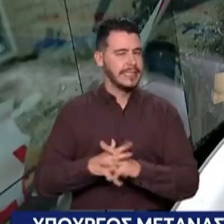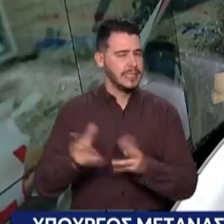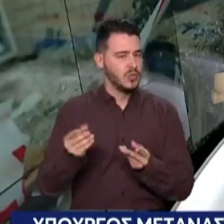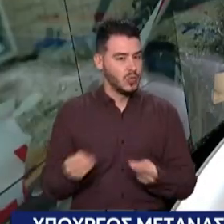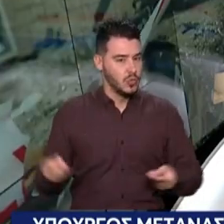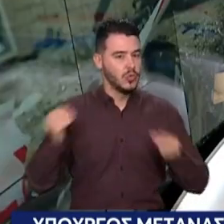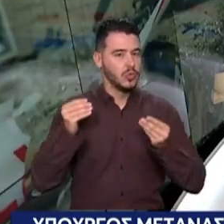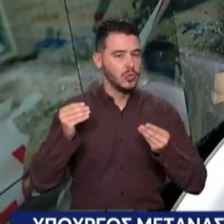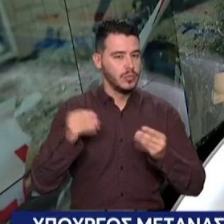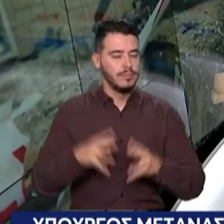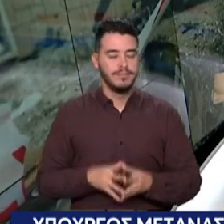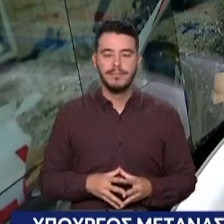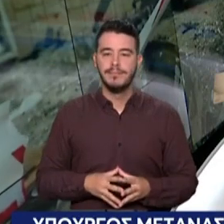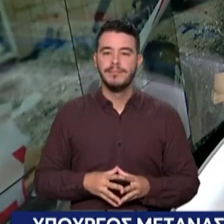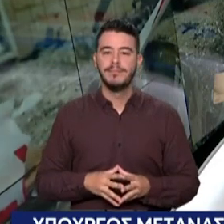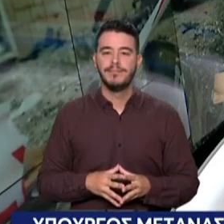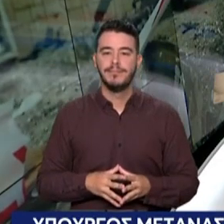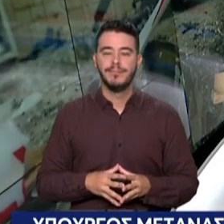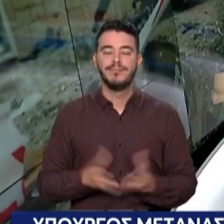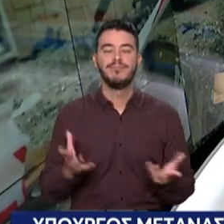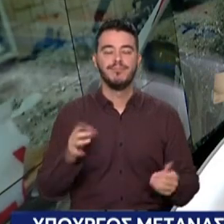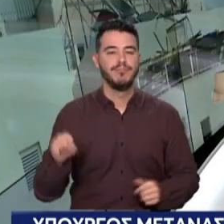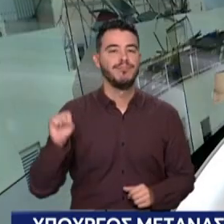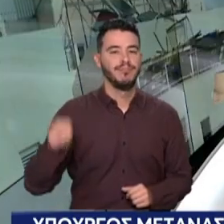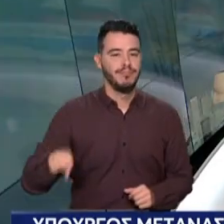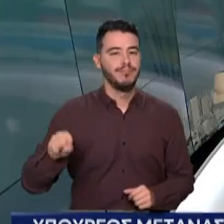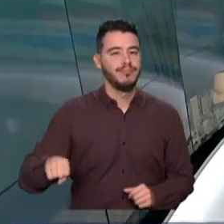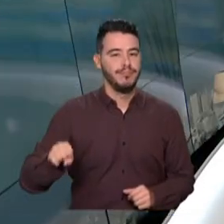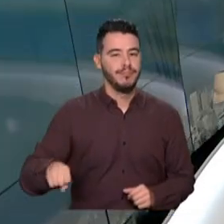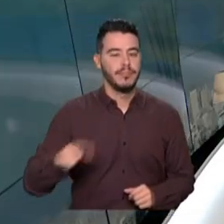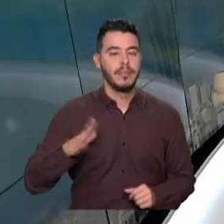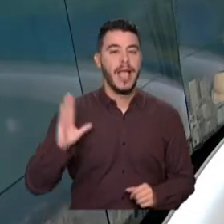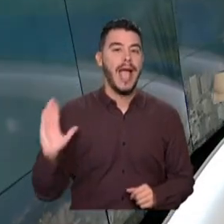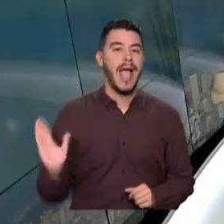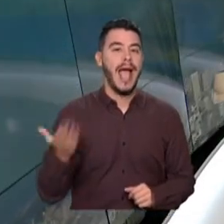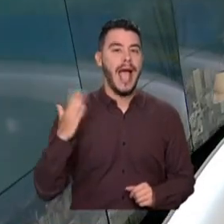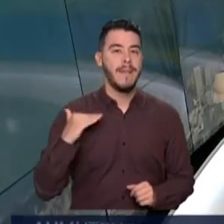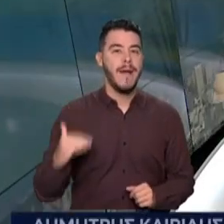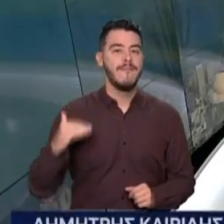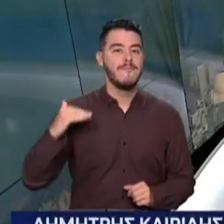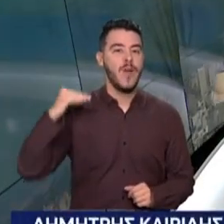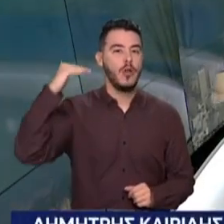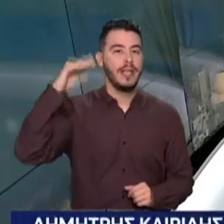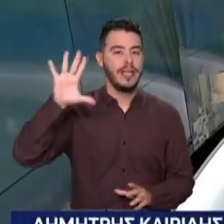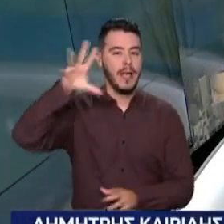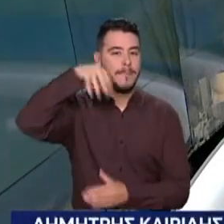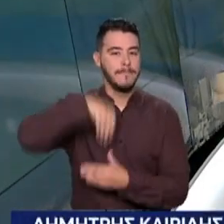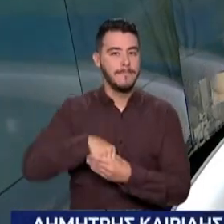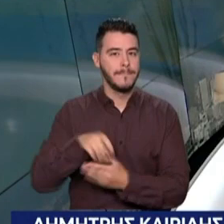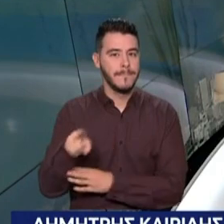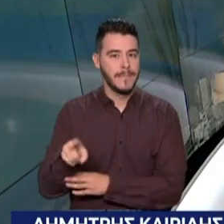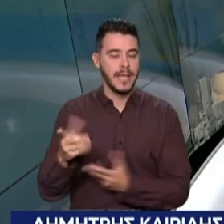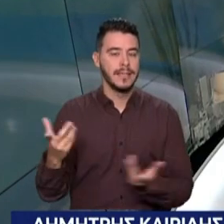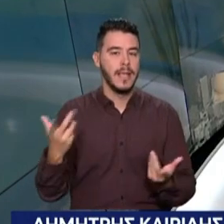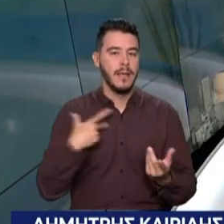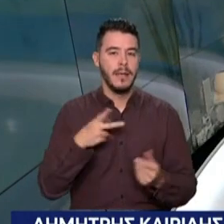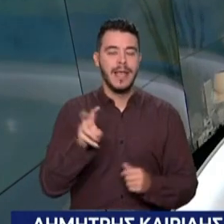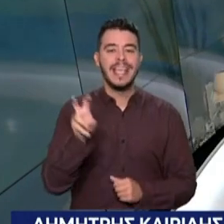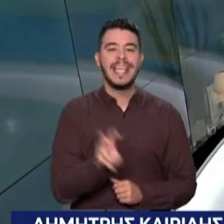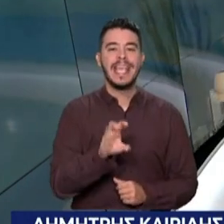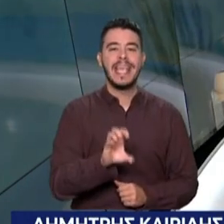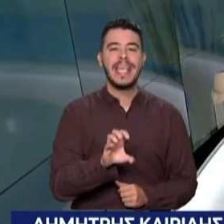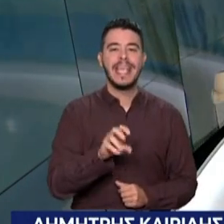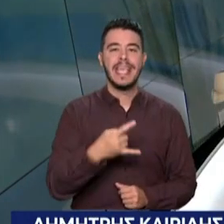Υπάρχει ο κίνδυνος αυτός, πράγματι, αν υπάρξει εμπλοκή και στα βόρεια σύνορα του Ισραήλ, μέσω Χεσμπολάχ με τον